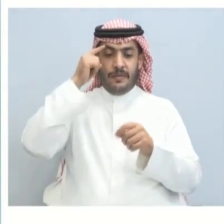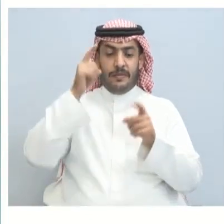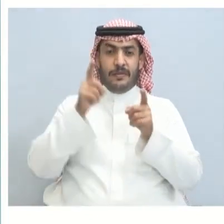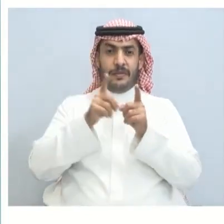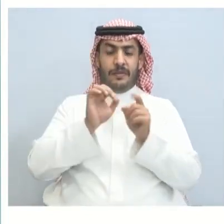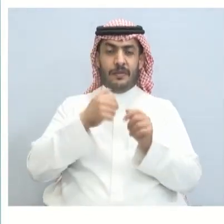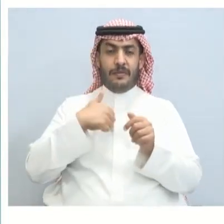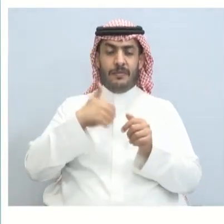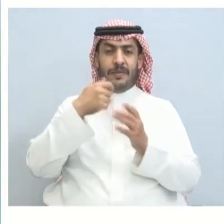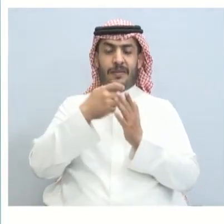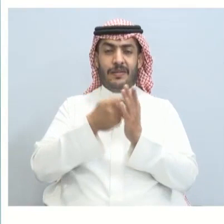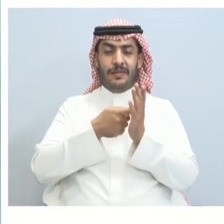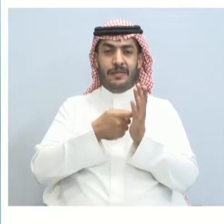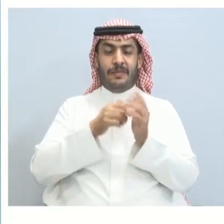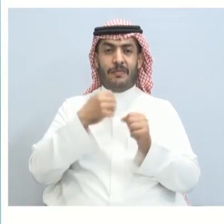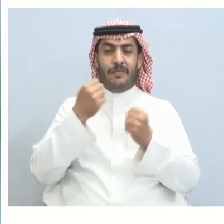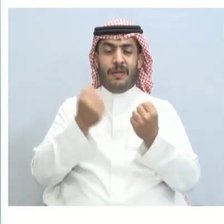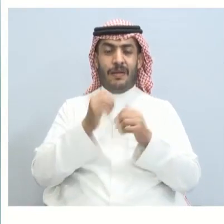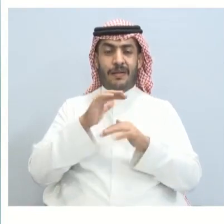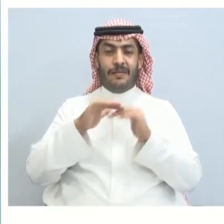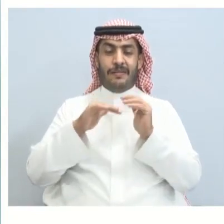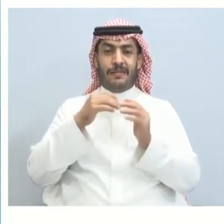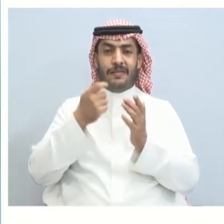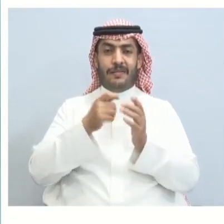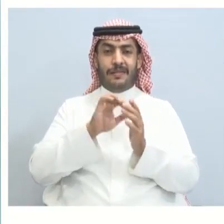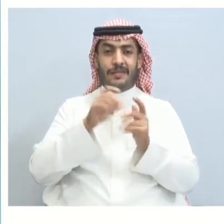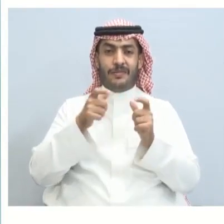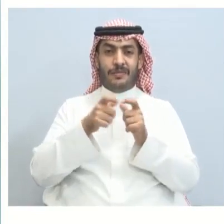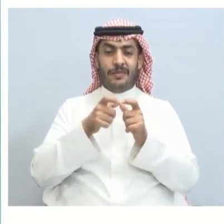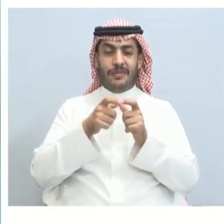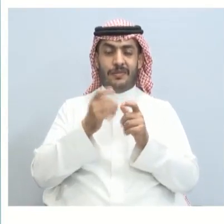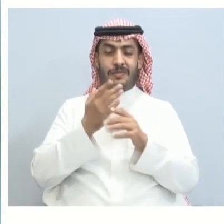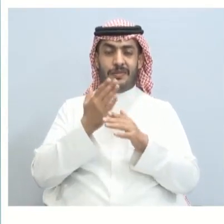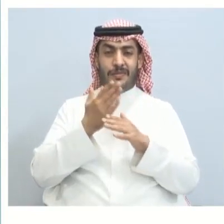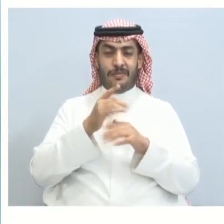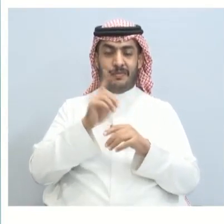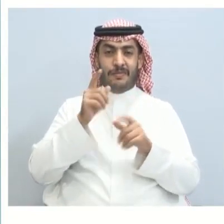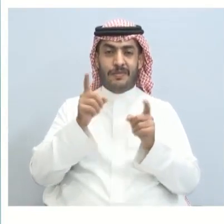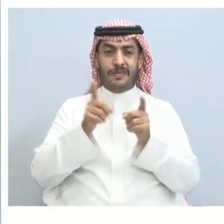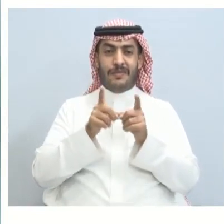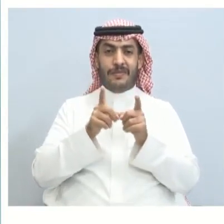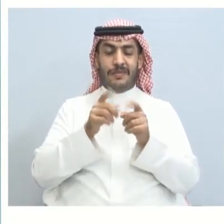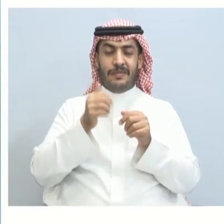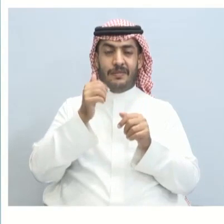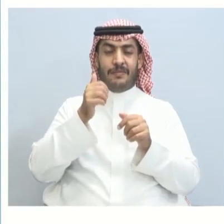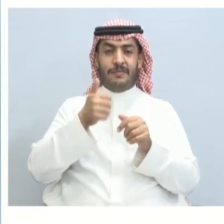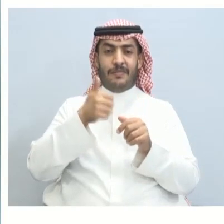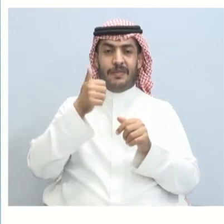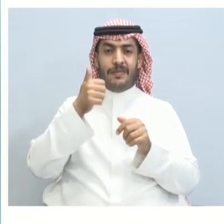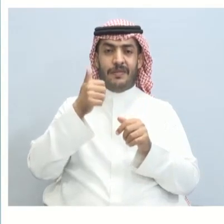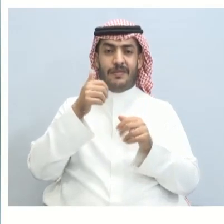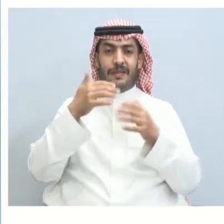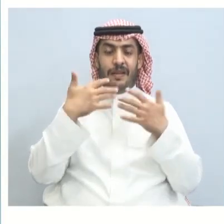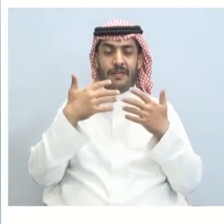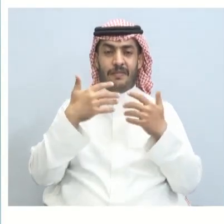يكون لديه القدره على الكتابه والمهارات الكتابيه في تدوين الاجتماع بحيث لا يختصر اكثر مما يجي وبالتالي يخل